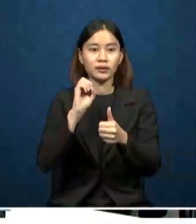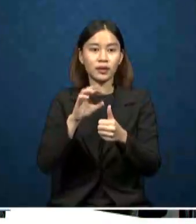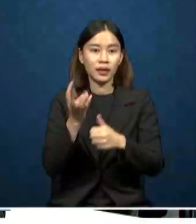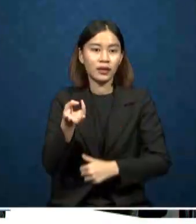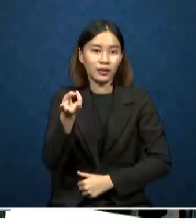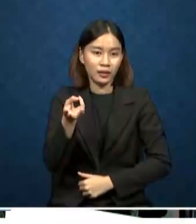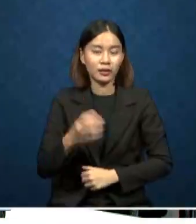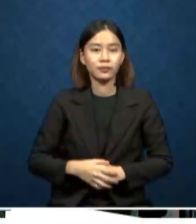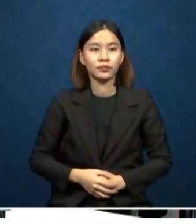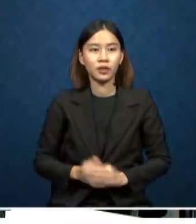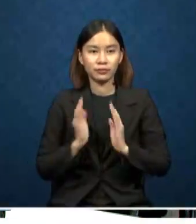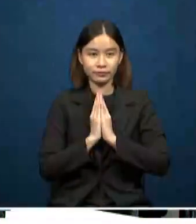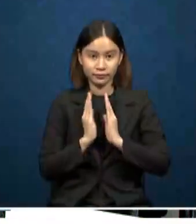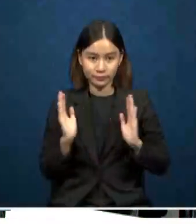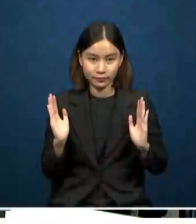ๆแค่นี้นะคะขอบพระคุณค่ะ